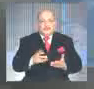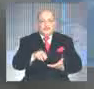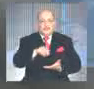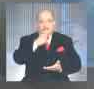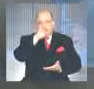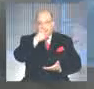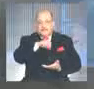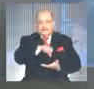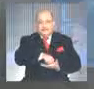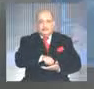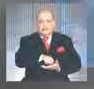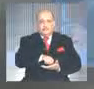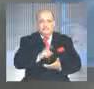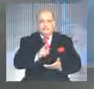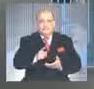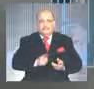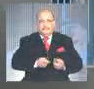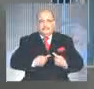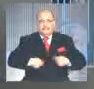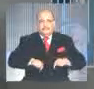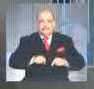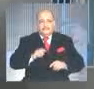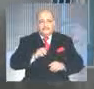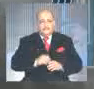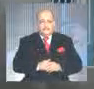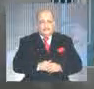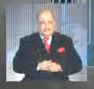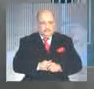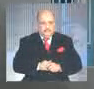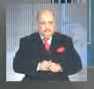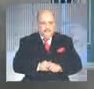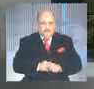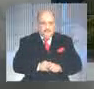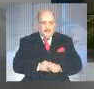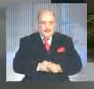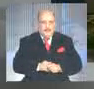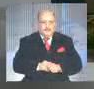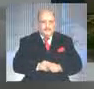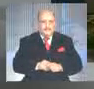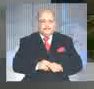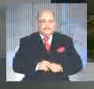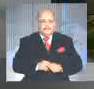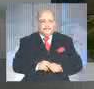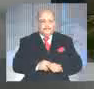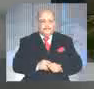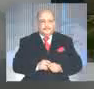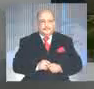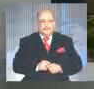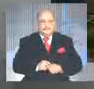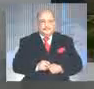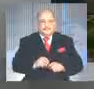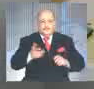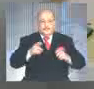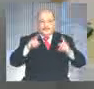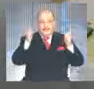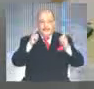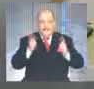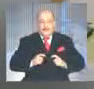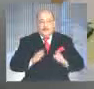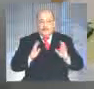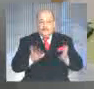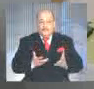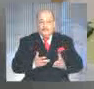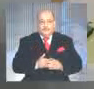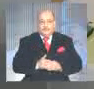أكثر فأكثر. هي الحلقة 22 في سلسلة اللقاءات الجهوية حول الحوار الوطني الخاص بالطاقة